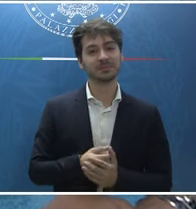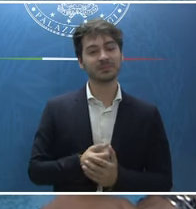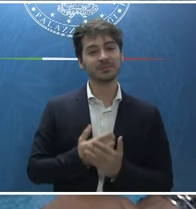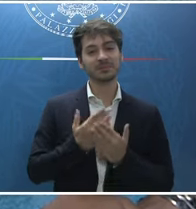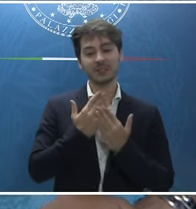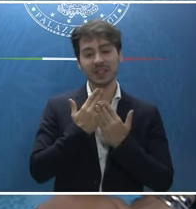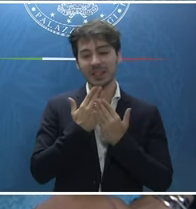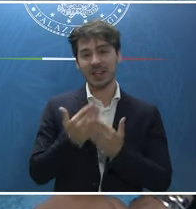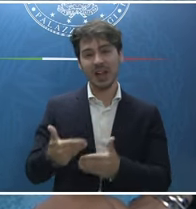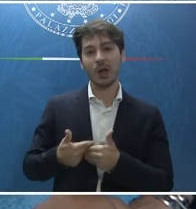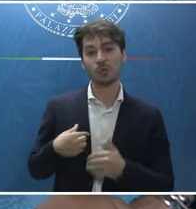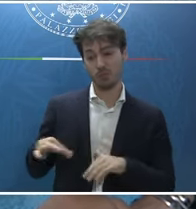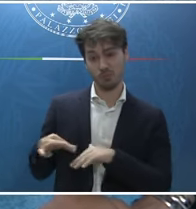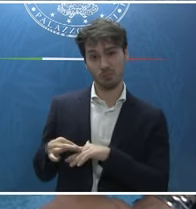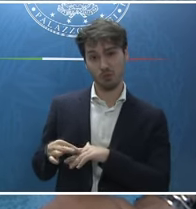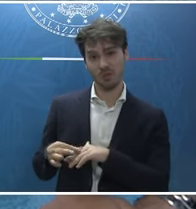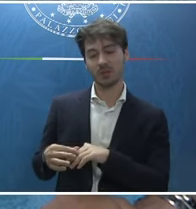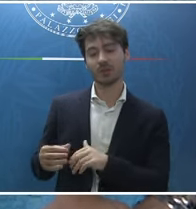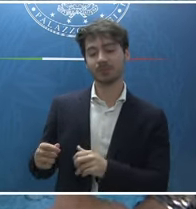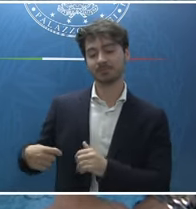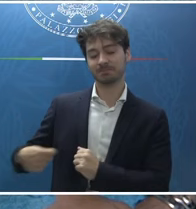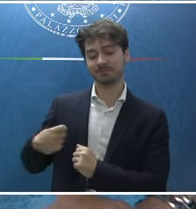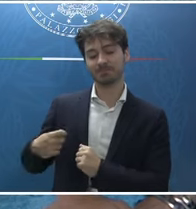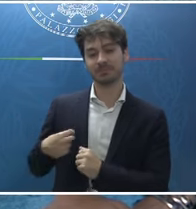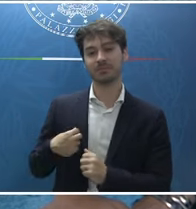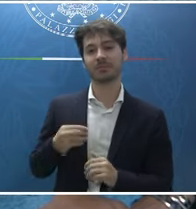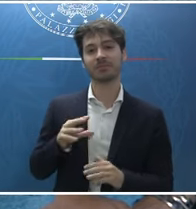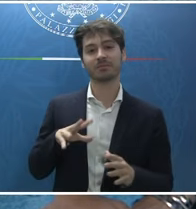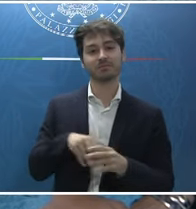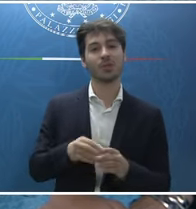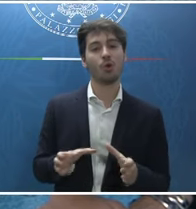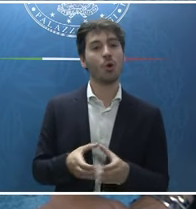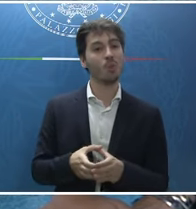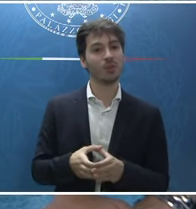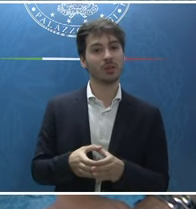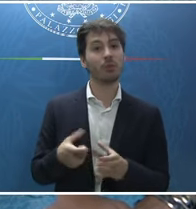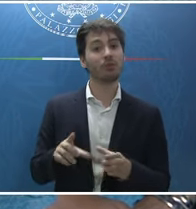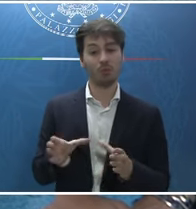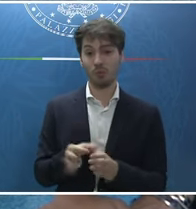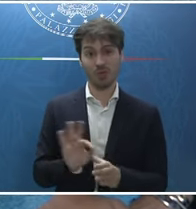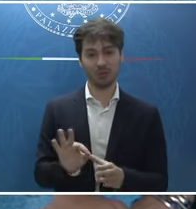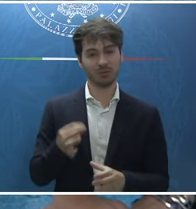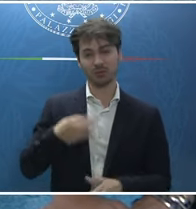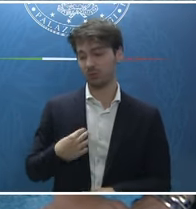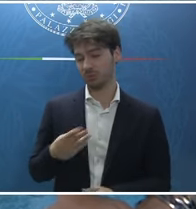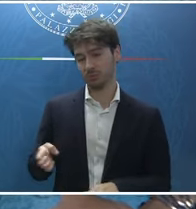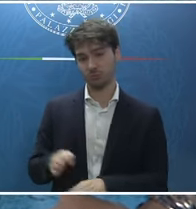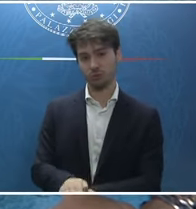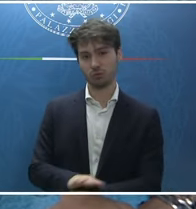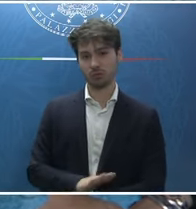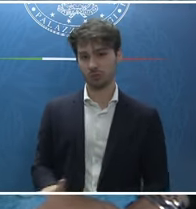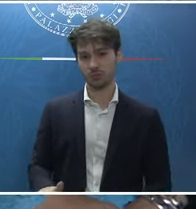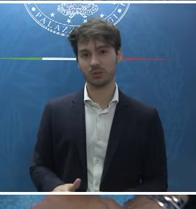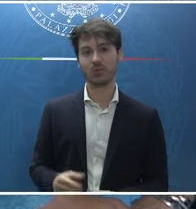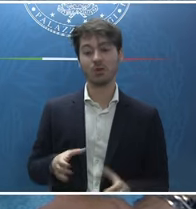grazie all'aiuto di mia moglie sono entrato in comunità, perché tanto ormai o quello o la morte. In comunità ho deciso di fare due